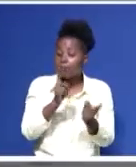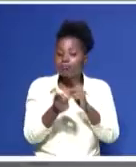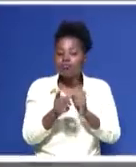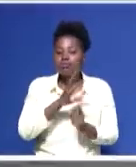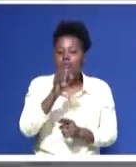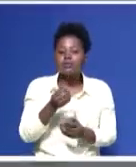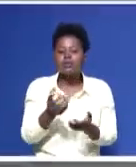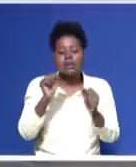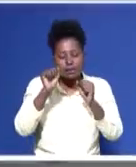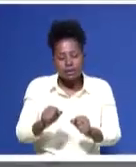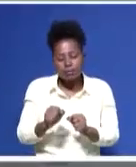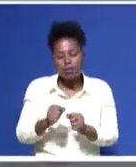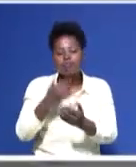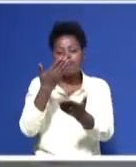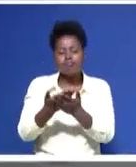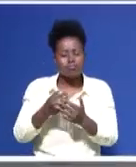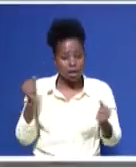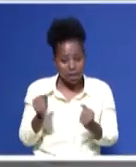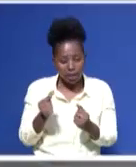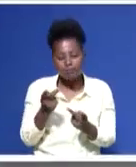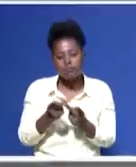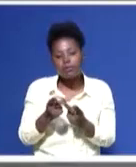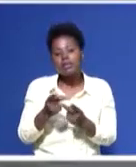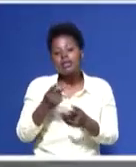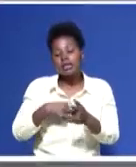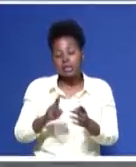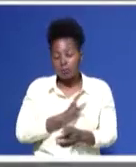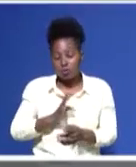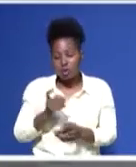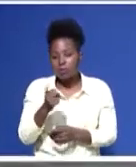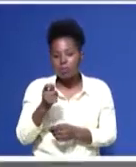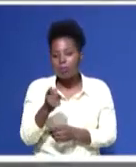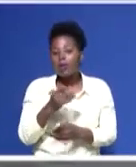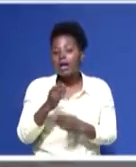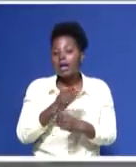wanatakiwa kuwasilisha haraka iwezekanavyo na zikiwa sahihi katika bodi ya mikopo kabla